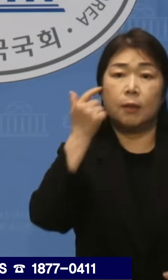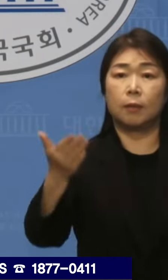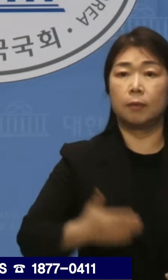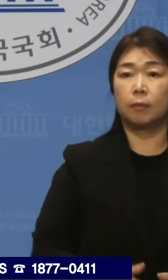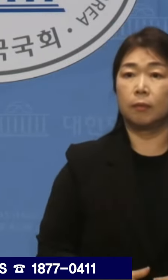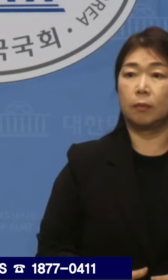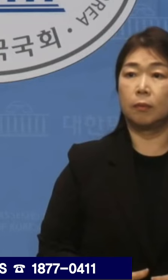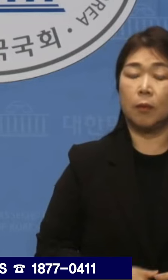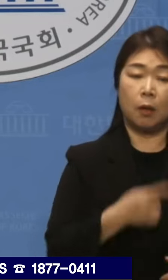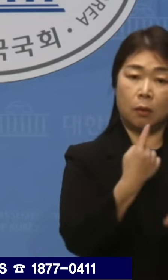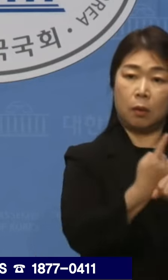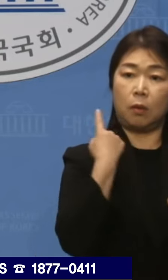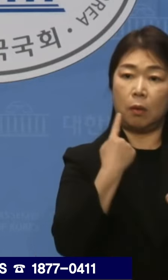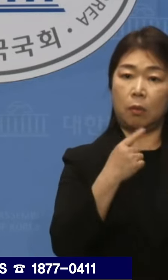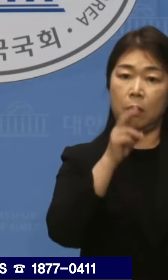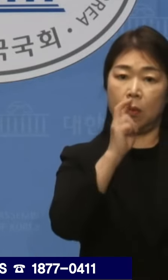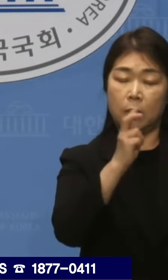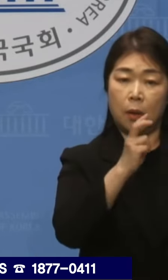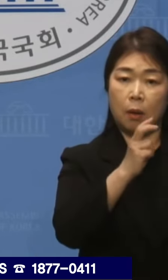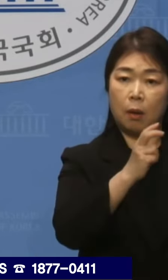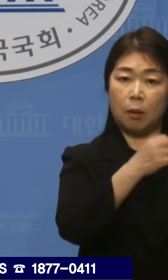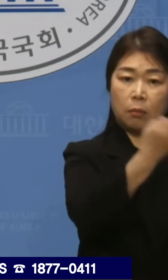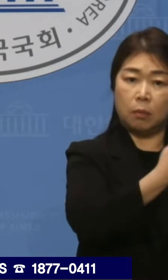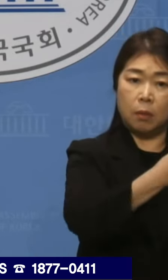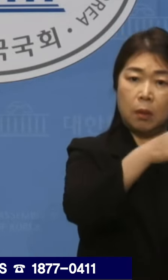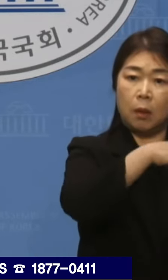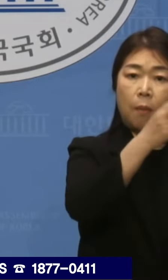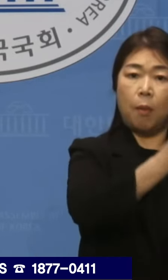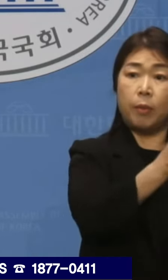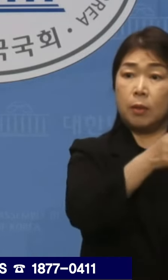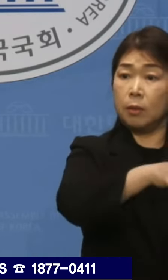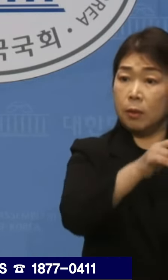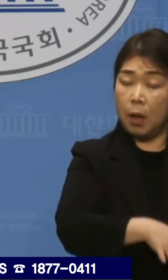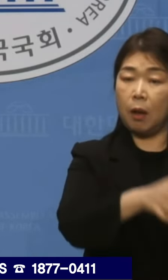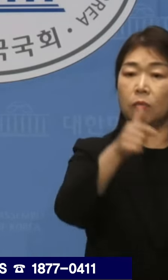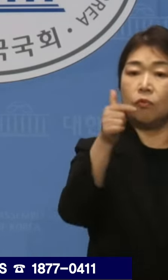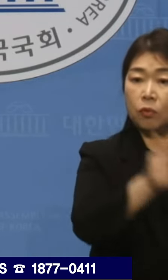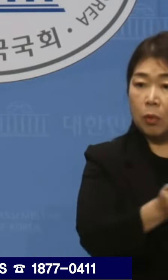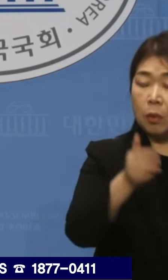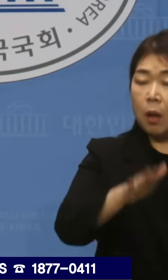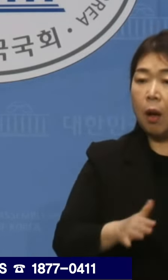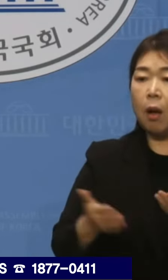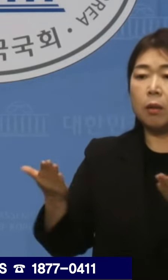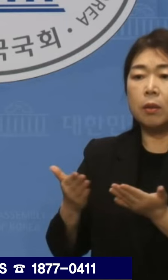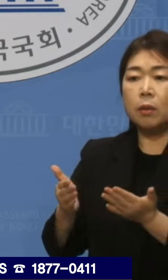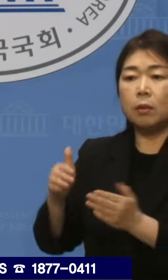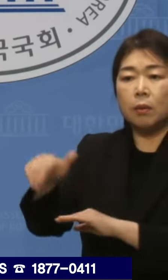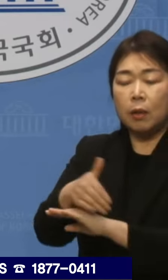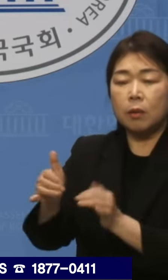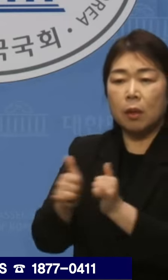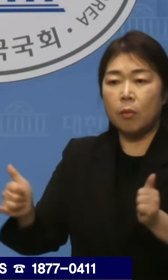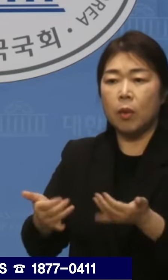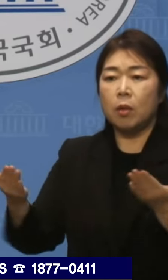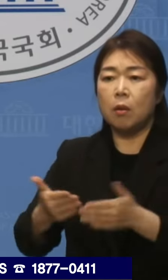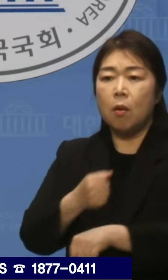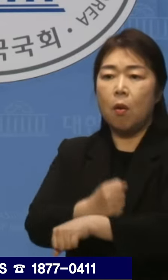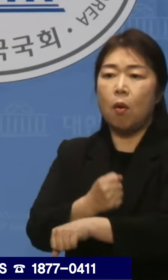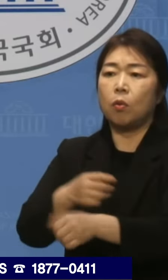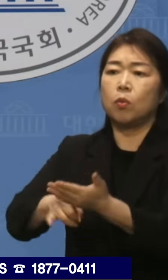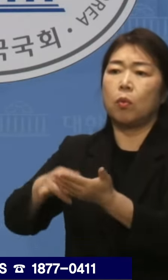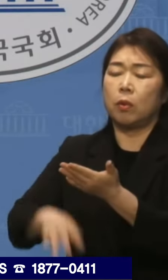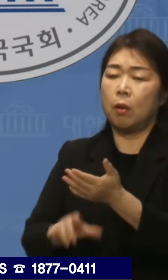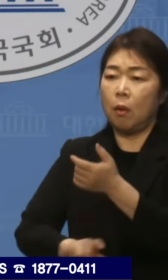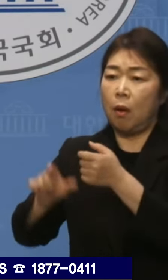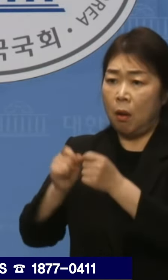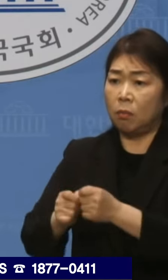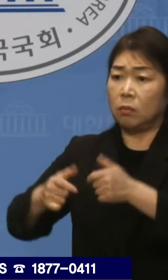지난해 기업으로부터 거둬들인 법인세 등은 감소한 반면 근로자들이 낸 근로소득세는 늘어나 전체